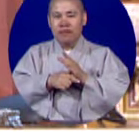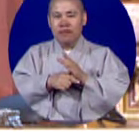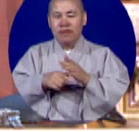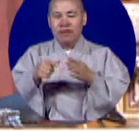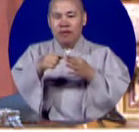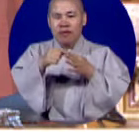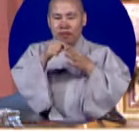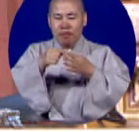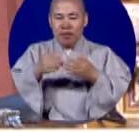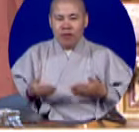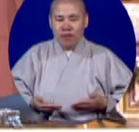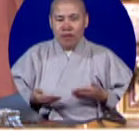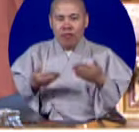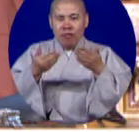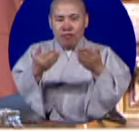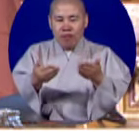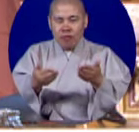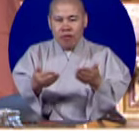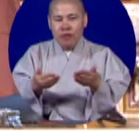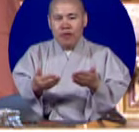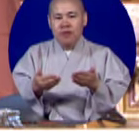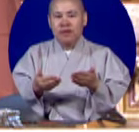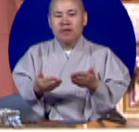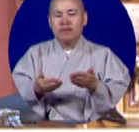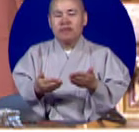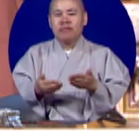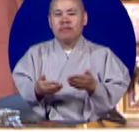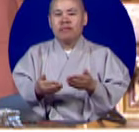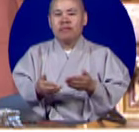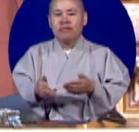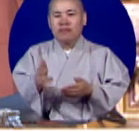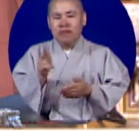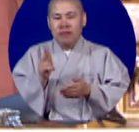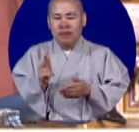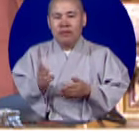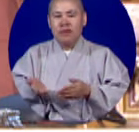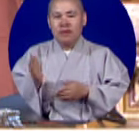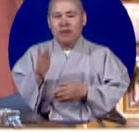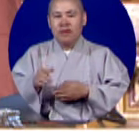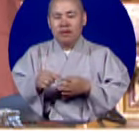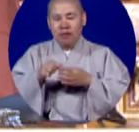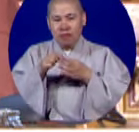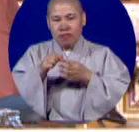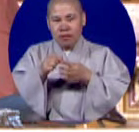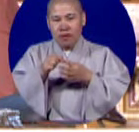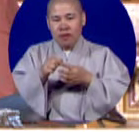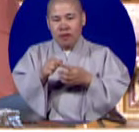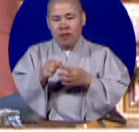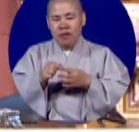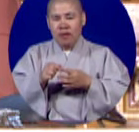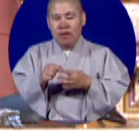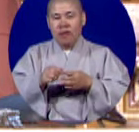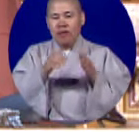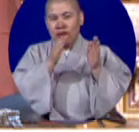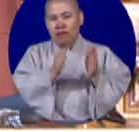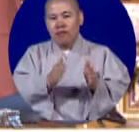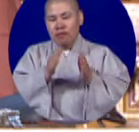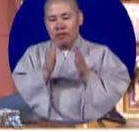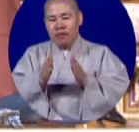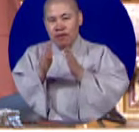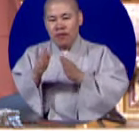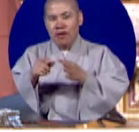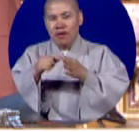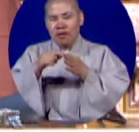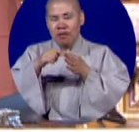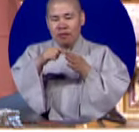첫 번째가 보시바라밀이라고 그러니까 보시가 육바라밀의 첫 번째인 줄 아는데 그 순서가 첫